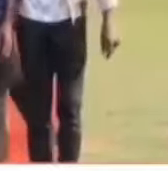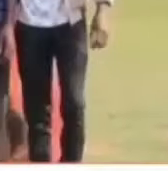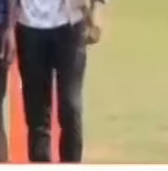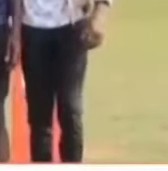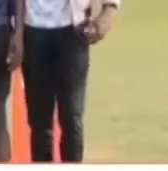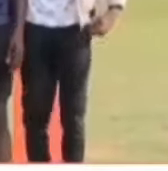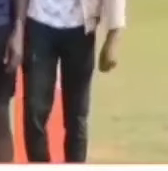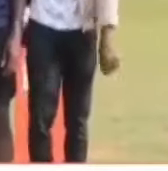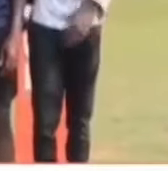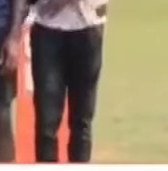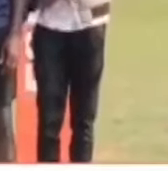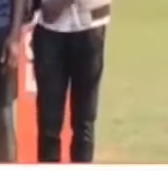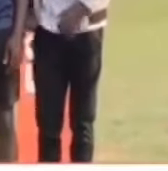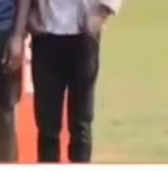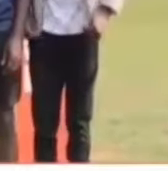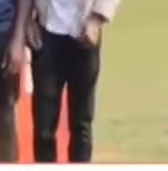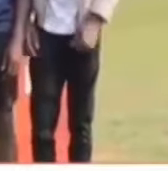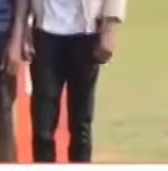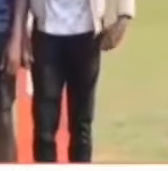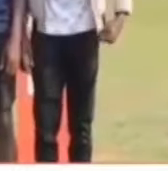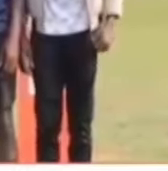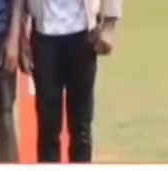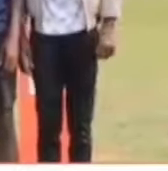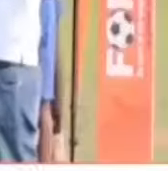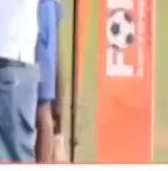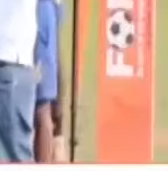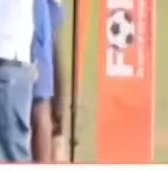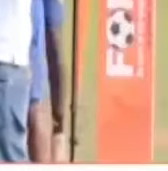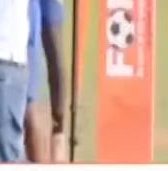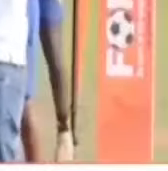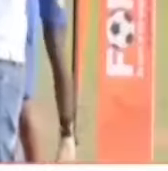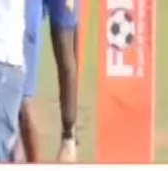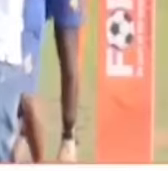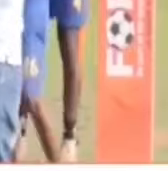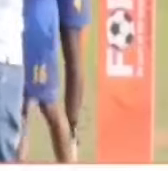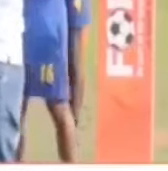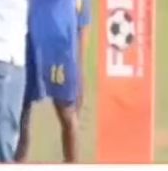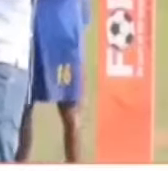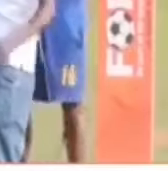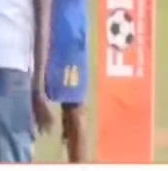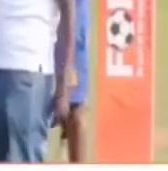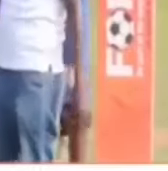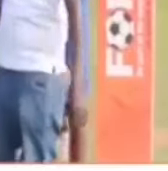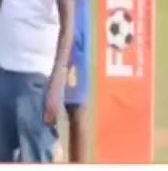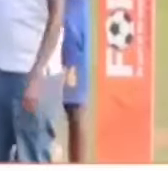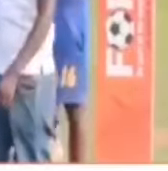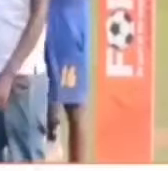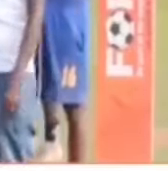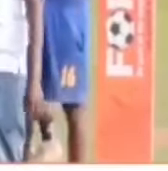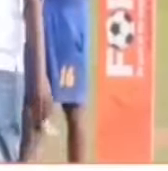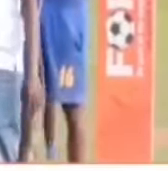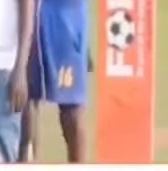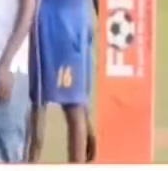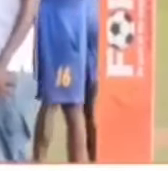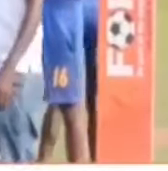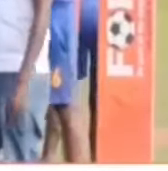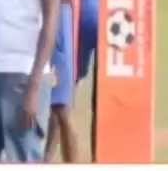Bypass baweereddwa 3,000. Bachampion abakanyanya bafunye emidaali omujoozi kosa n'emitwalo